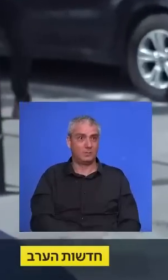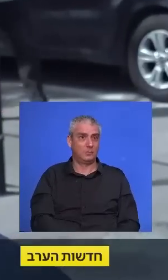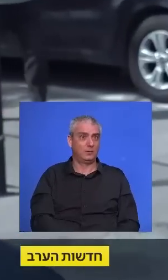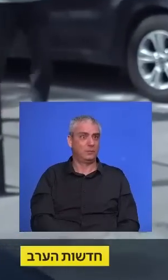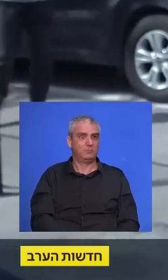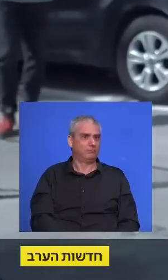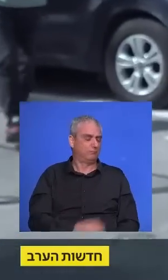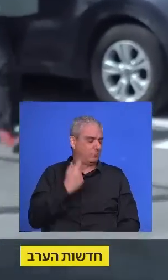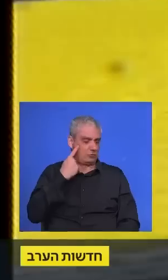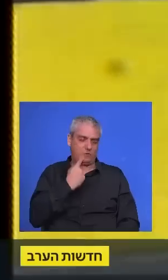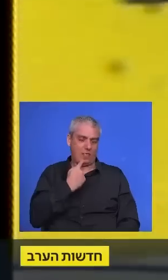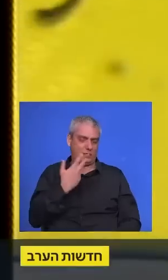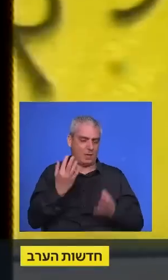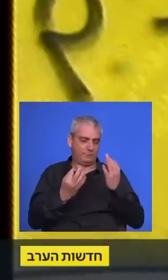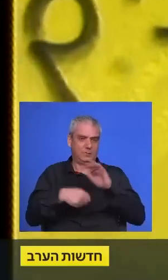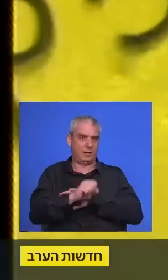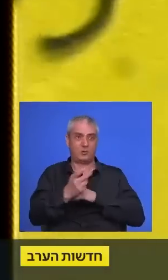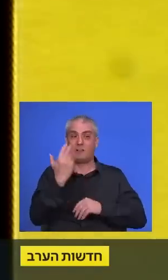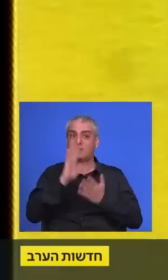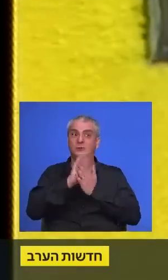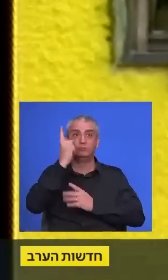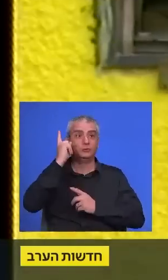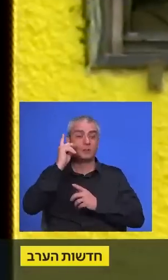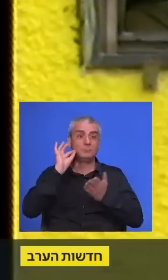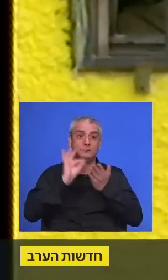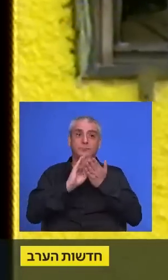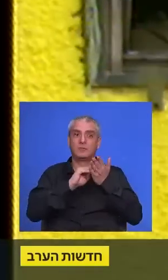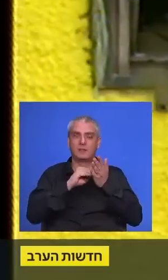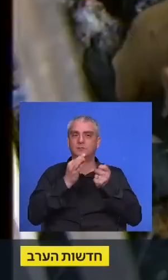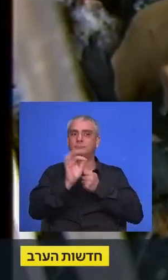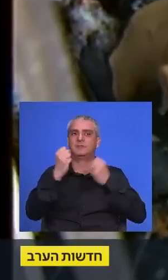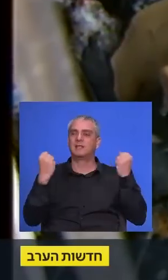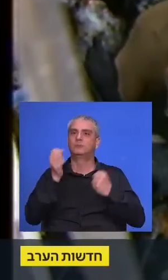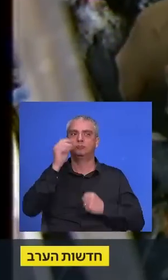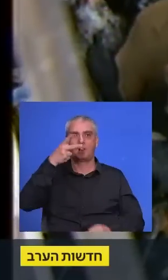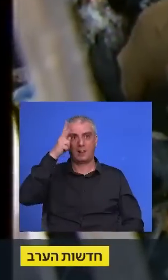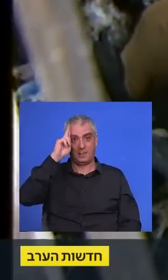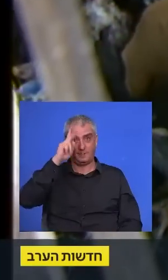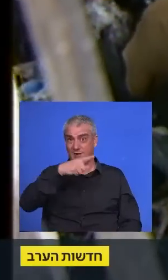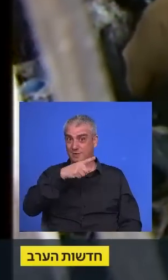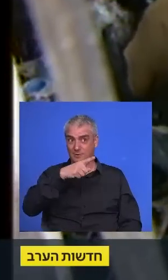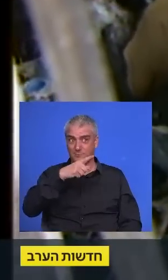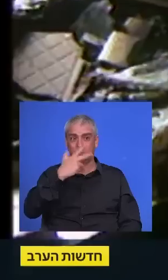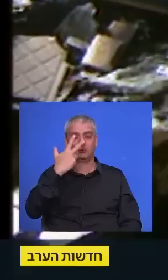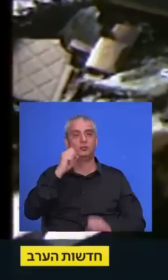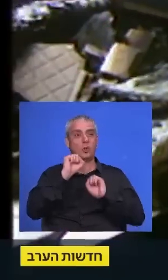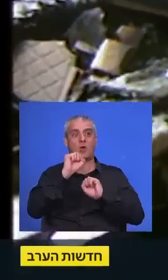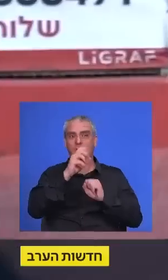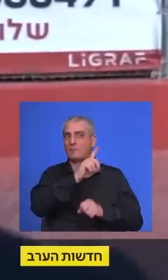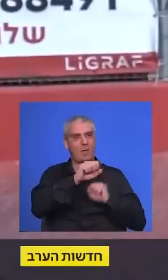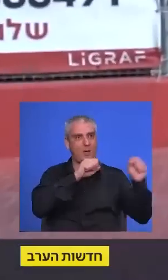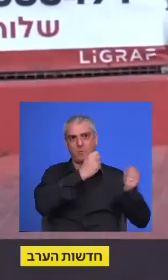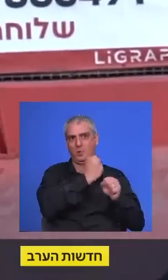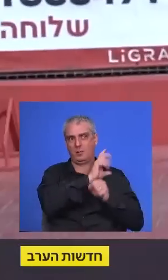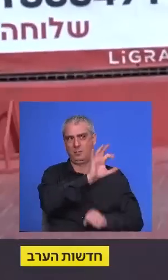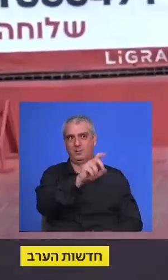אני לא חושב שיש טעם. לפני 12 שנה בדיוק באותו תאריך הוצת מתחם האימונים של ביתר, שלושה אוהדי הפועל הורשעו. אני